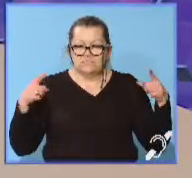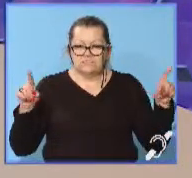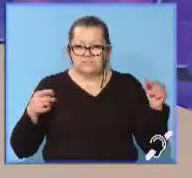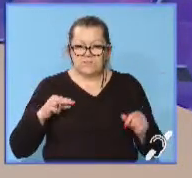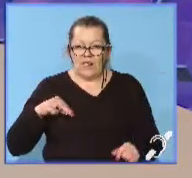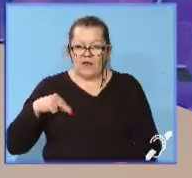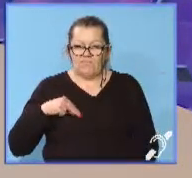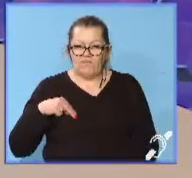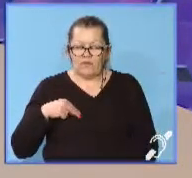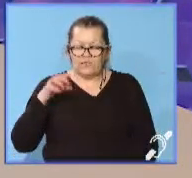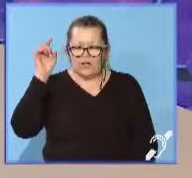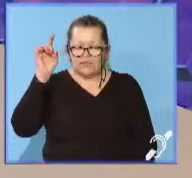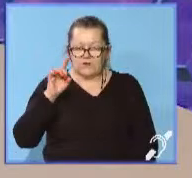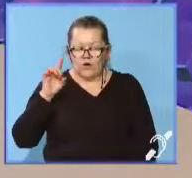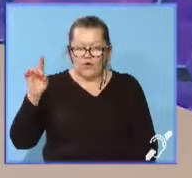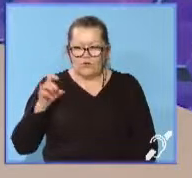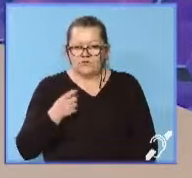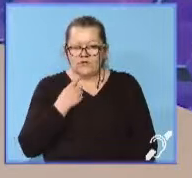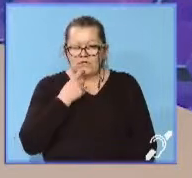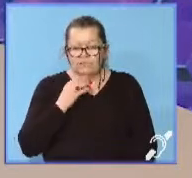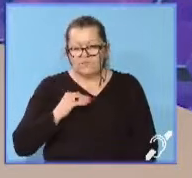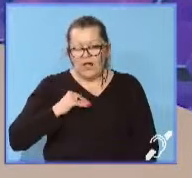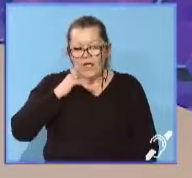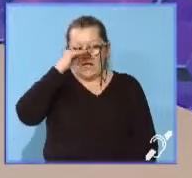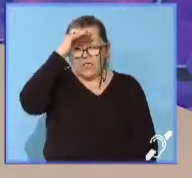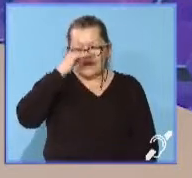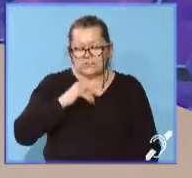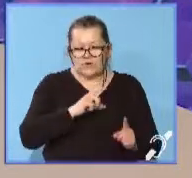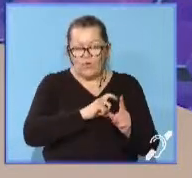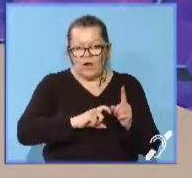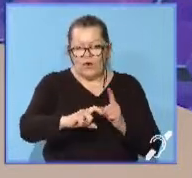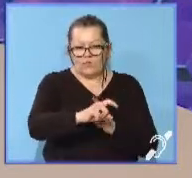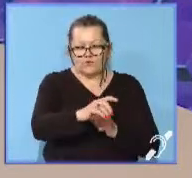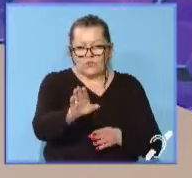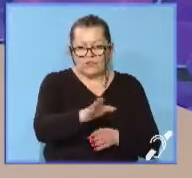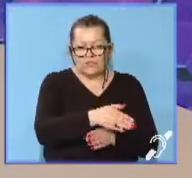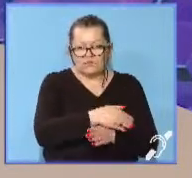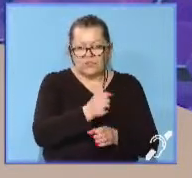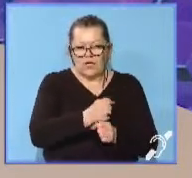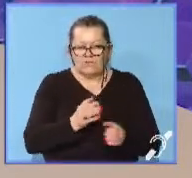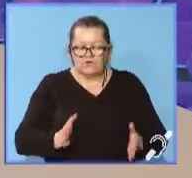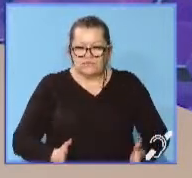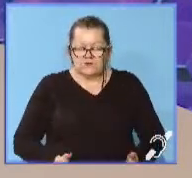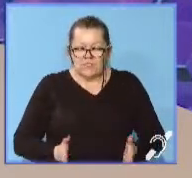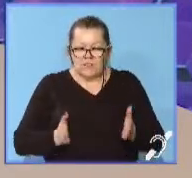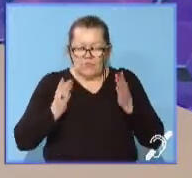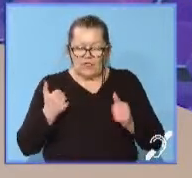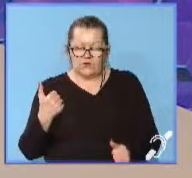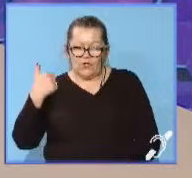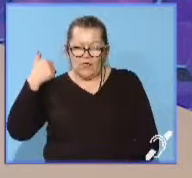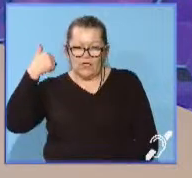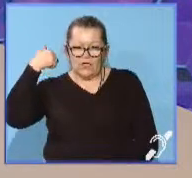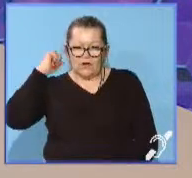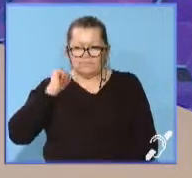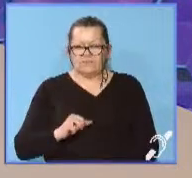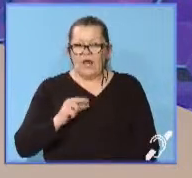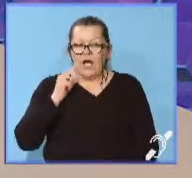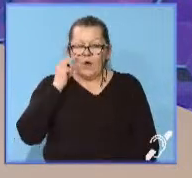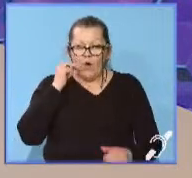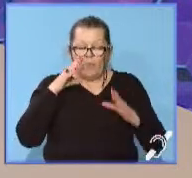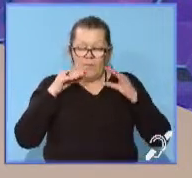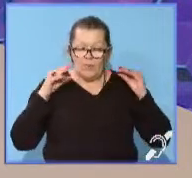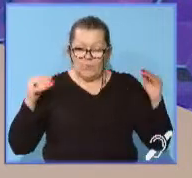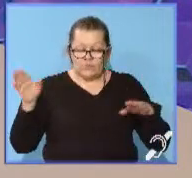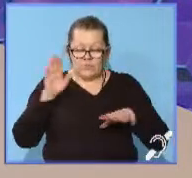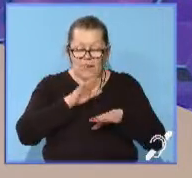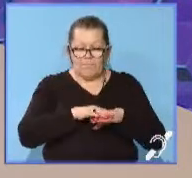excepție aseară la facultatea de teologie ortodoxă din Craiova ziua culturii Naționale a fost sărbătorită în avans și a